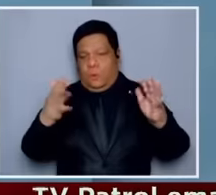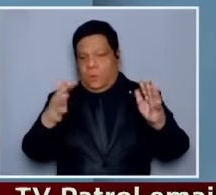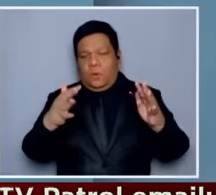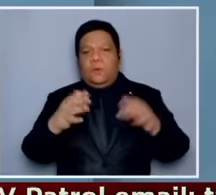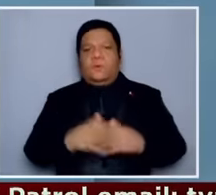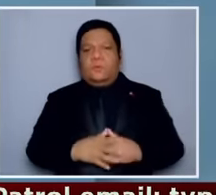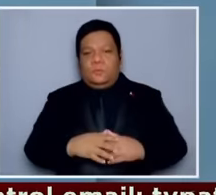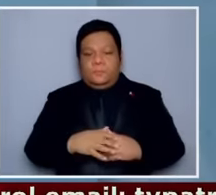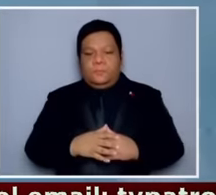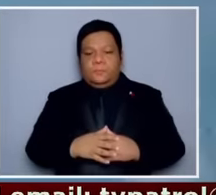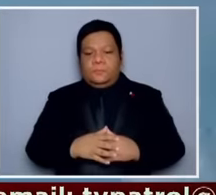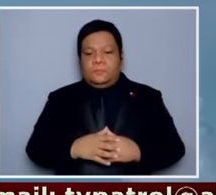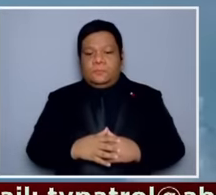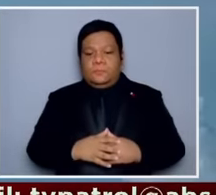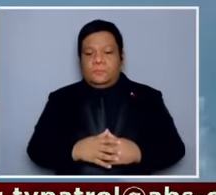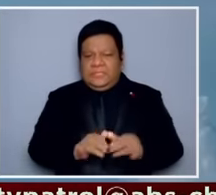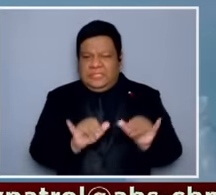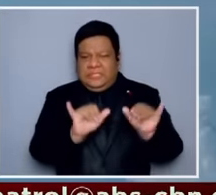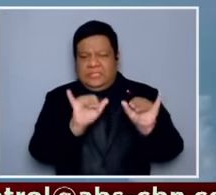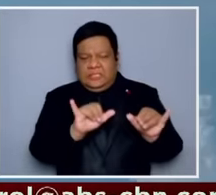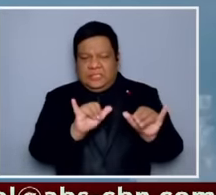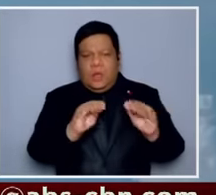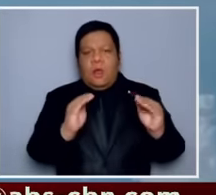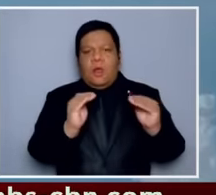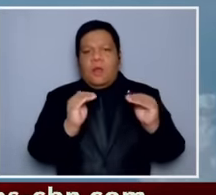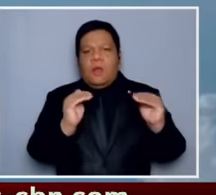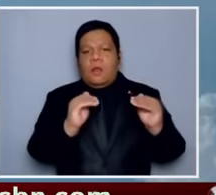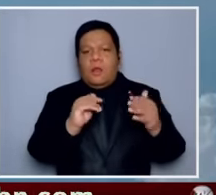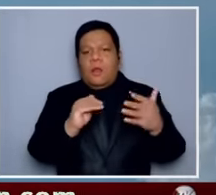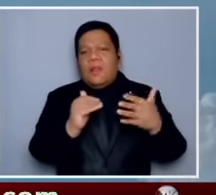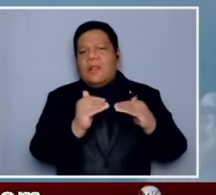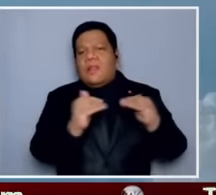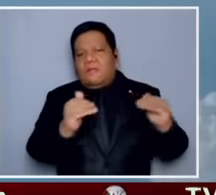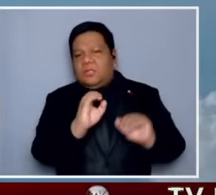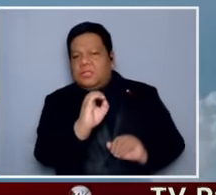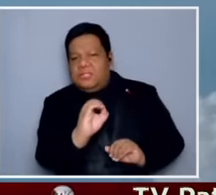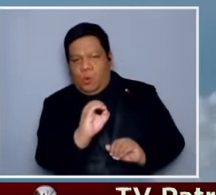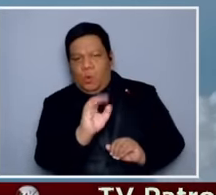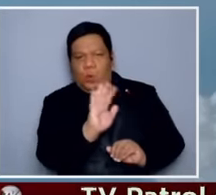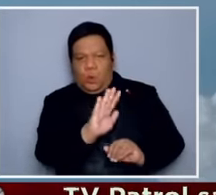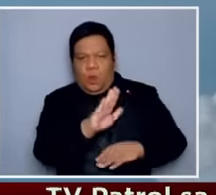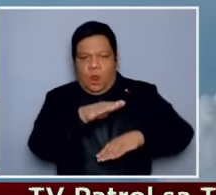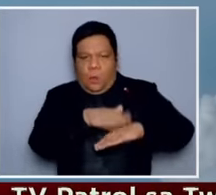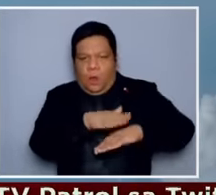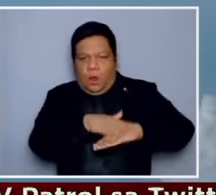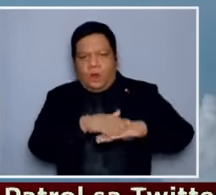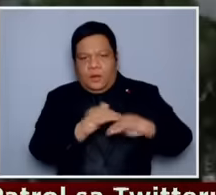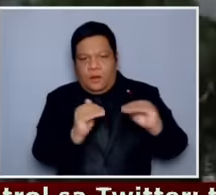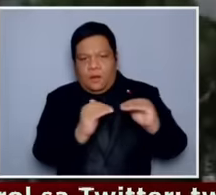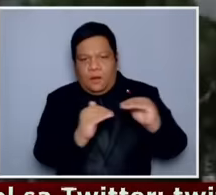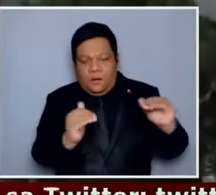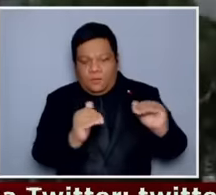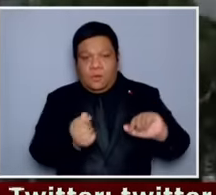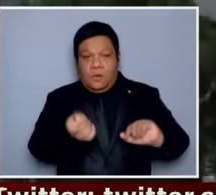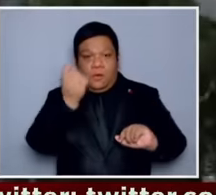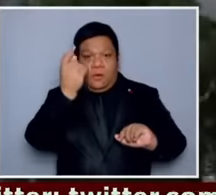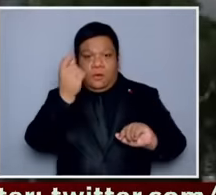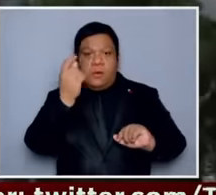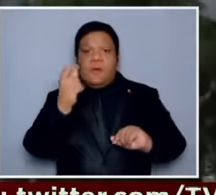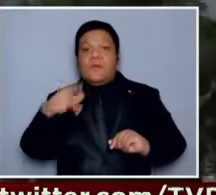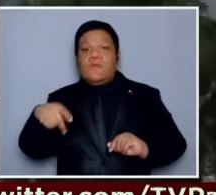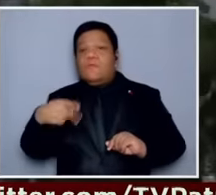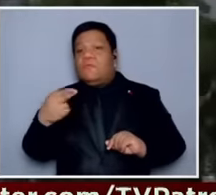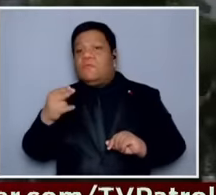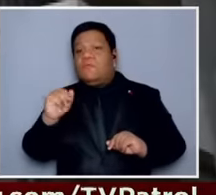pagsabog. Nanatili po naman sa alert level 0 ang Mount Pinatubo. Pero nag-abiso pa rin ang PBOX sa publiko na